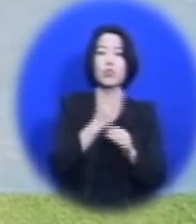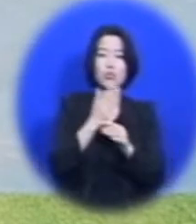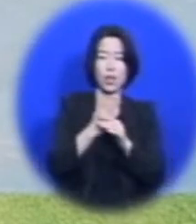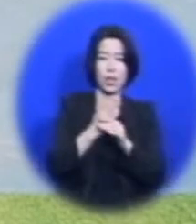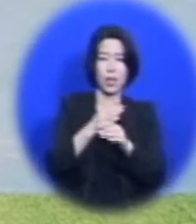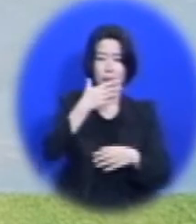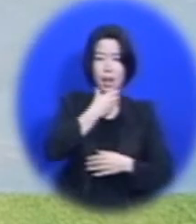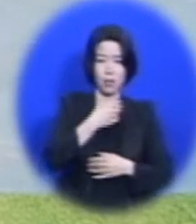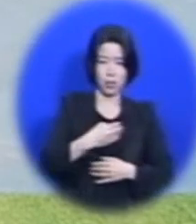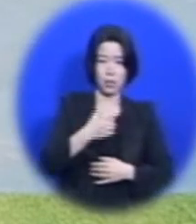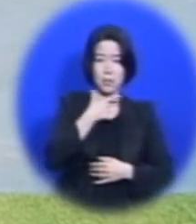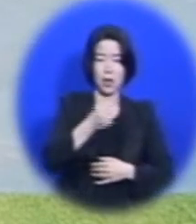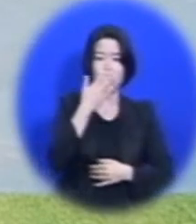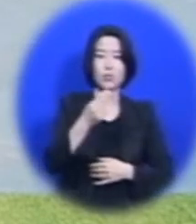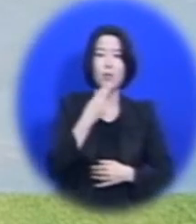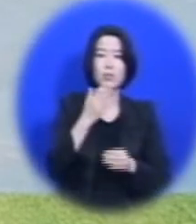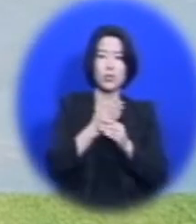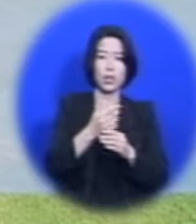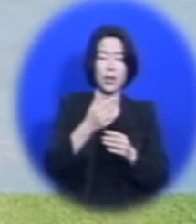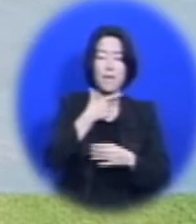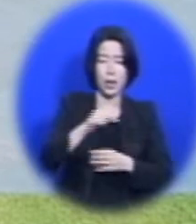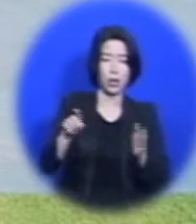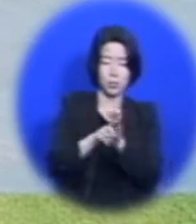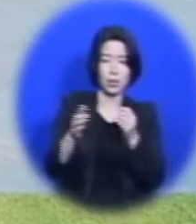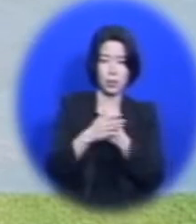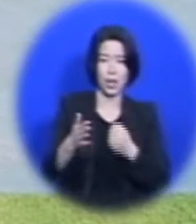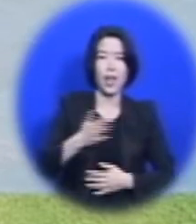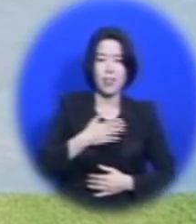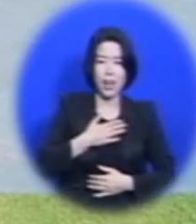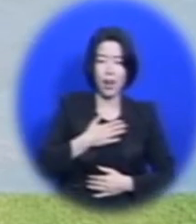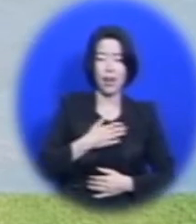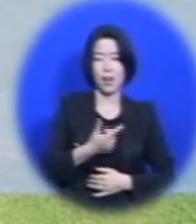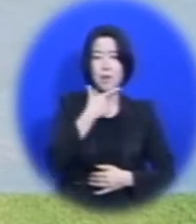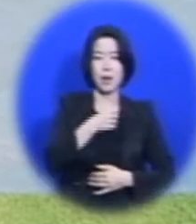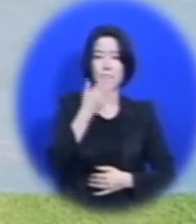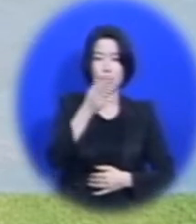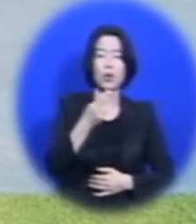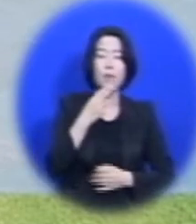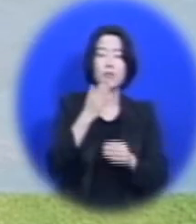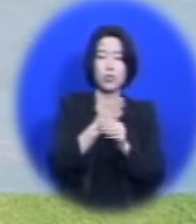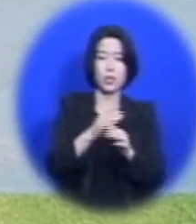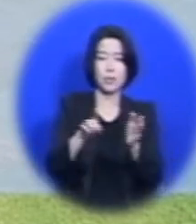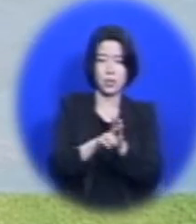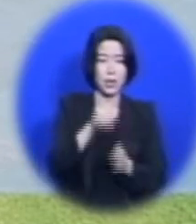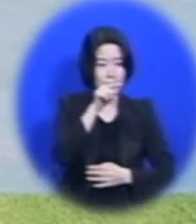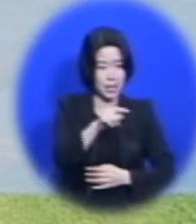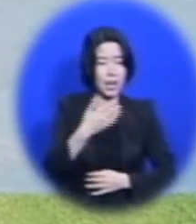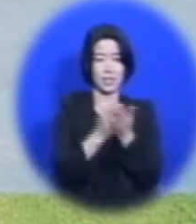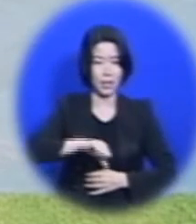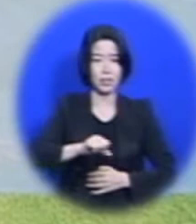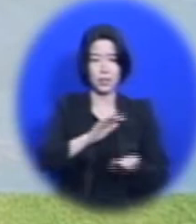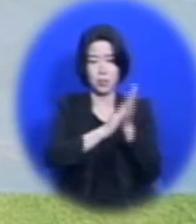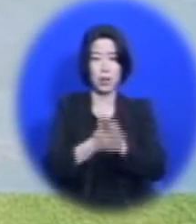아브라함이 바랄 수 없는 중에 바라고 믿었으니, 내가 바랄 수 없는 중에 믿으면 내 아들을 내가 변화시켜 줄